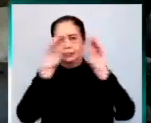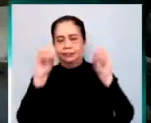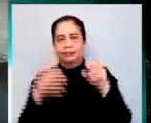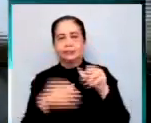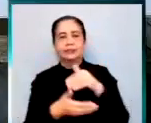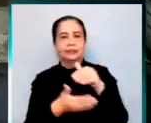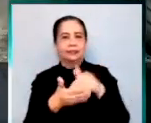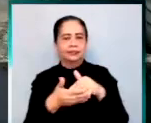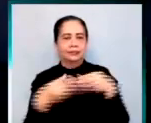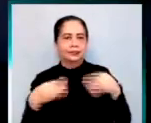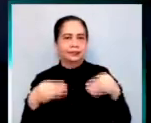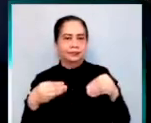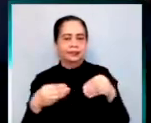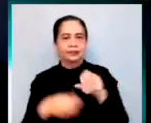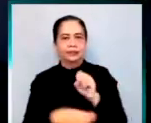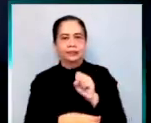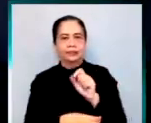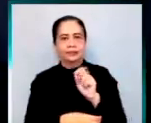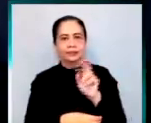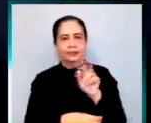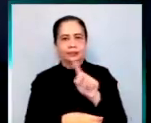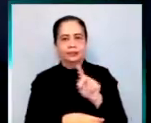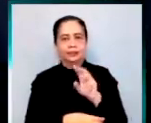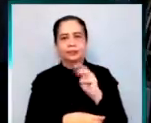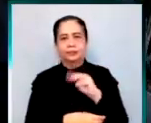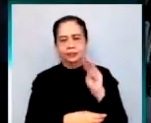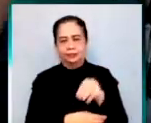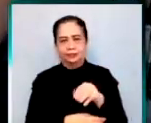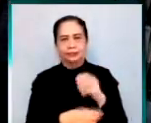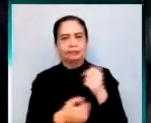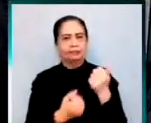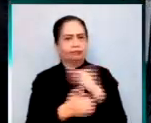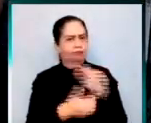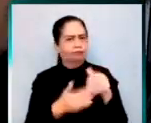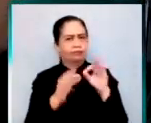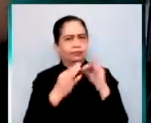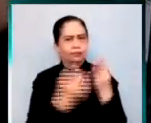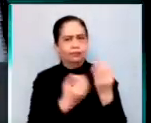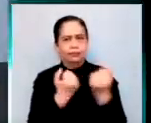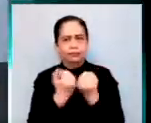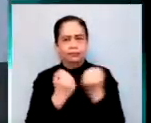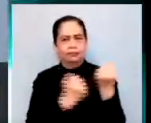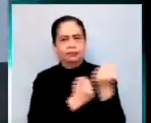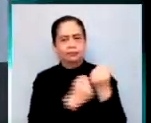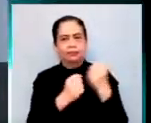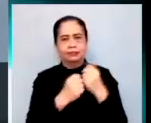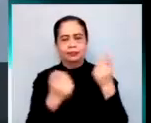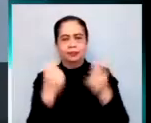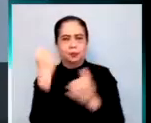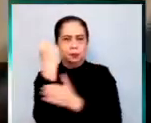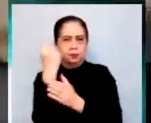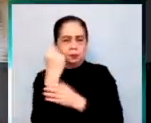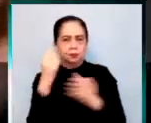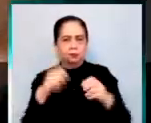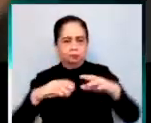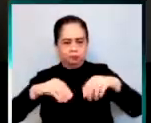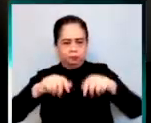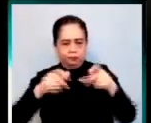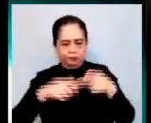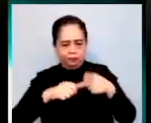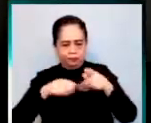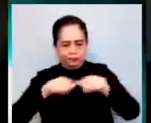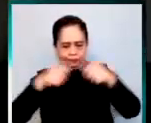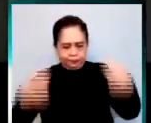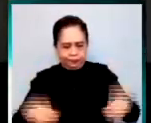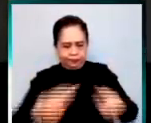Santa Cruz, Maynila. Ang buong mag-anak tulong-tulong mula sa pagkakabit ng kawayan, paglalapat ng plastic hanggang sa paggawa